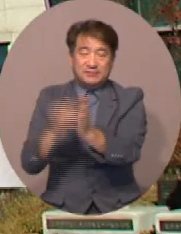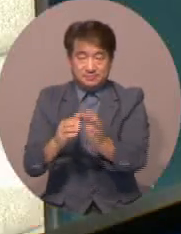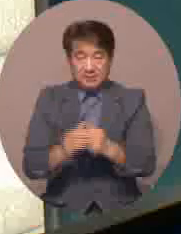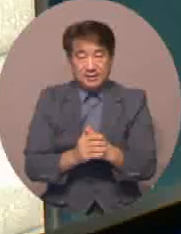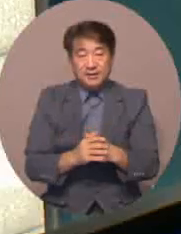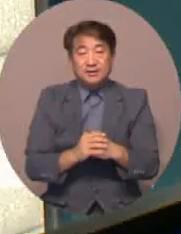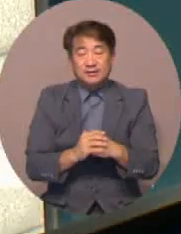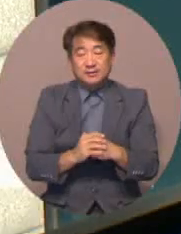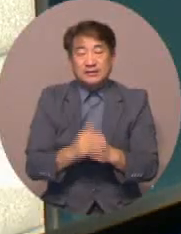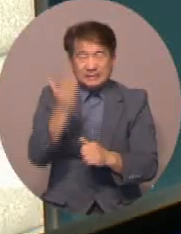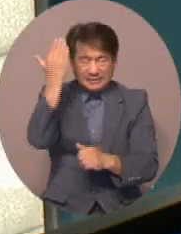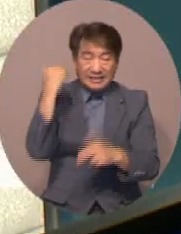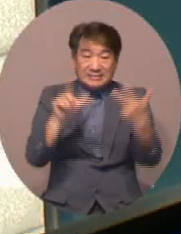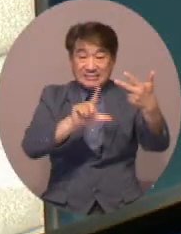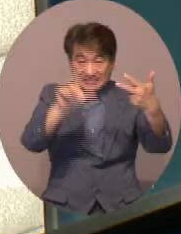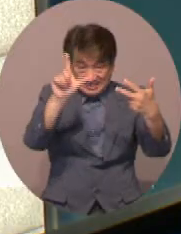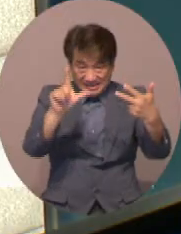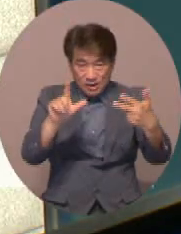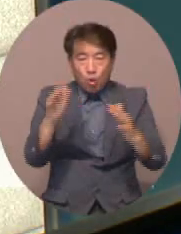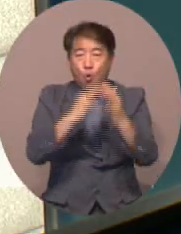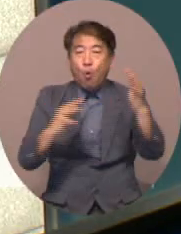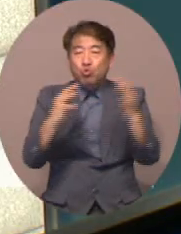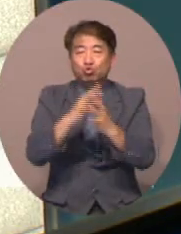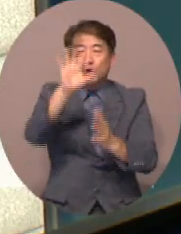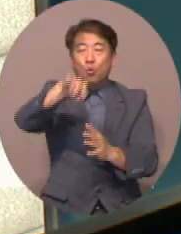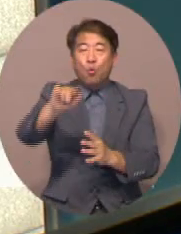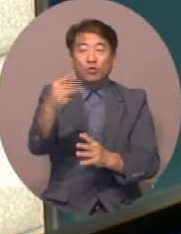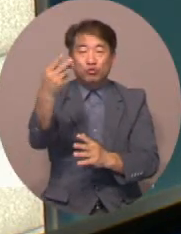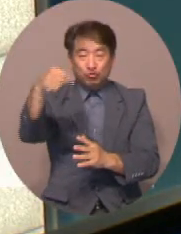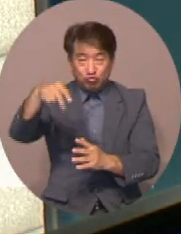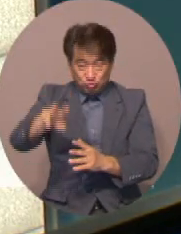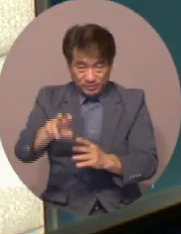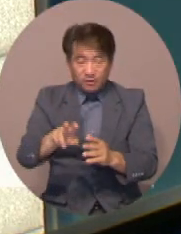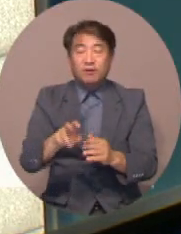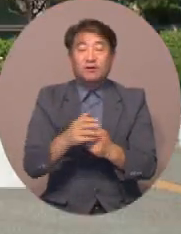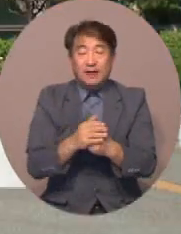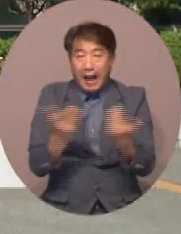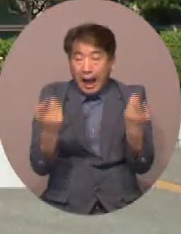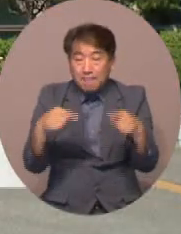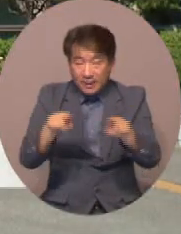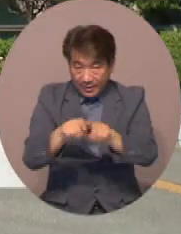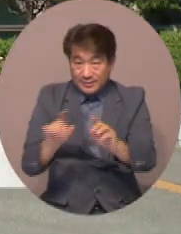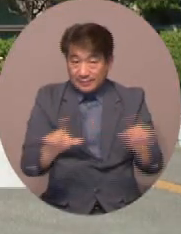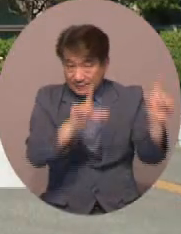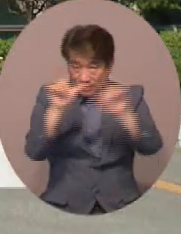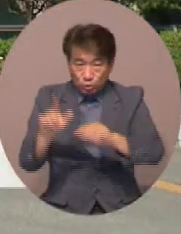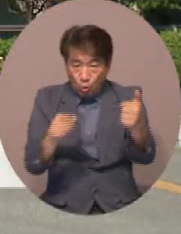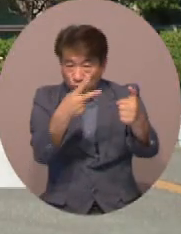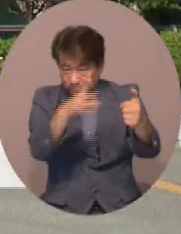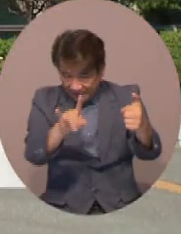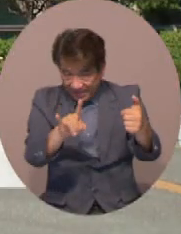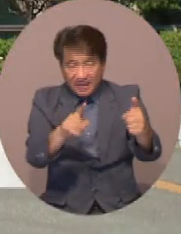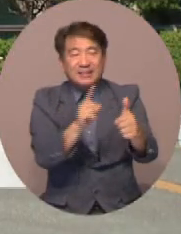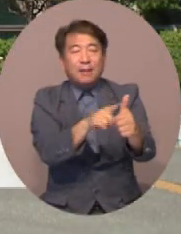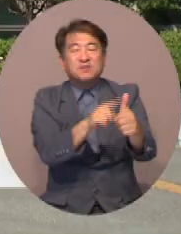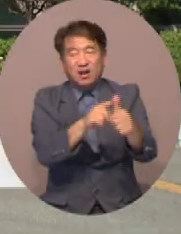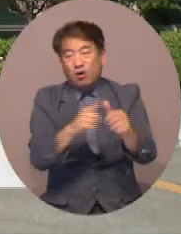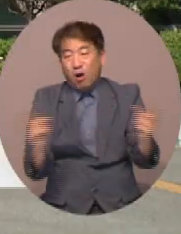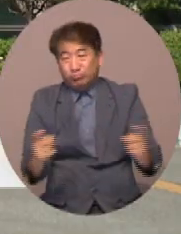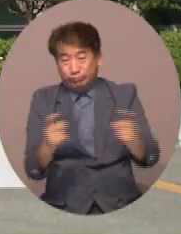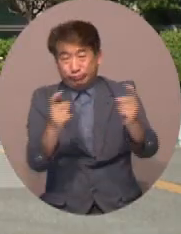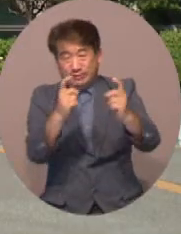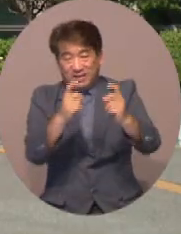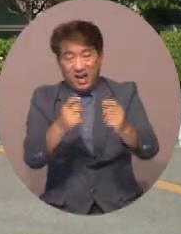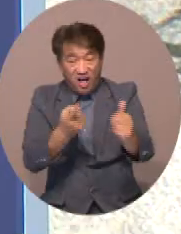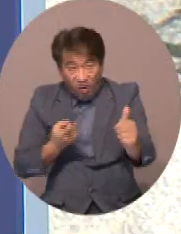피의자는 지난 7일 공주의 한 원룸에서 일용직 노동자로 일하며 함께 지내던 50대 남성과 말다툼하다 흉기를